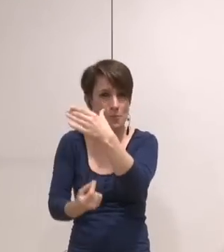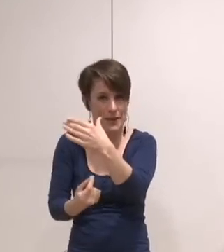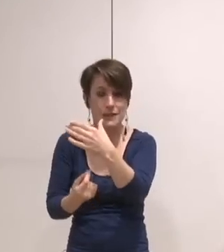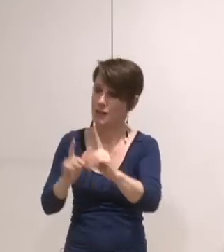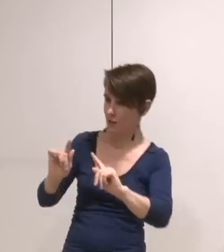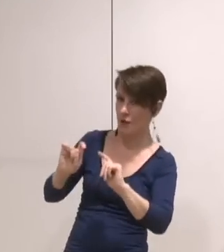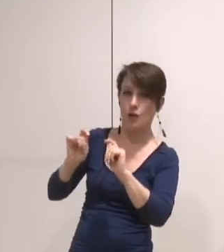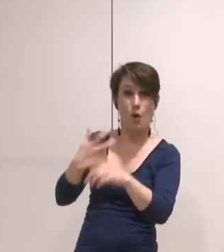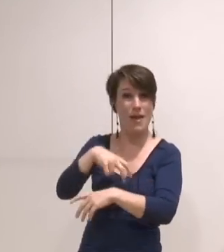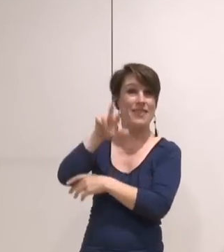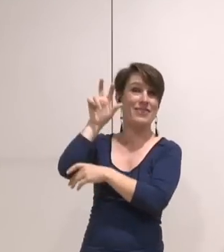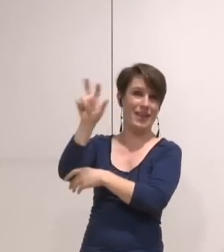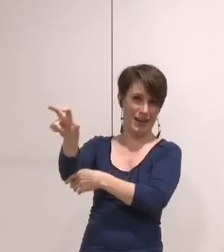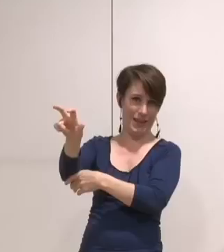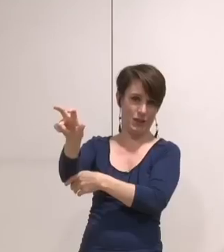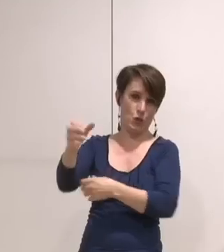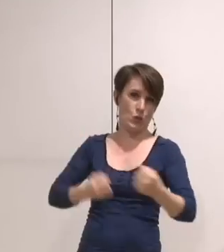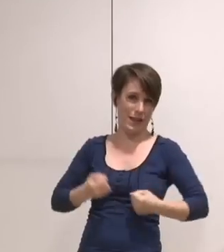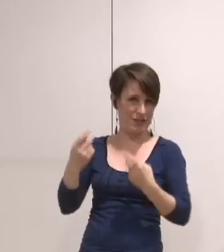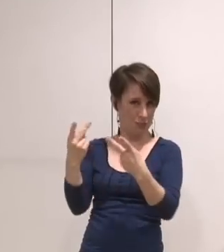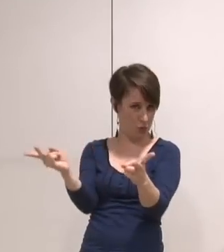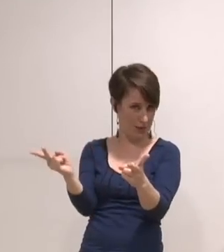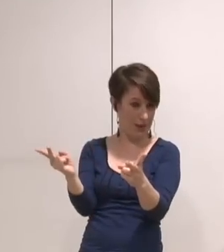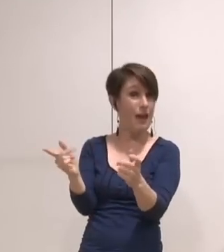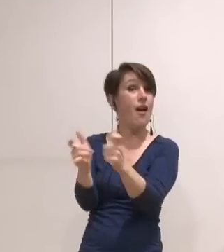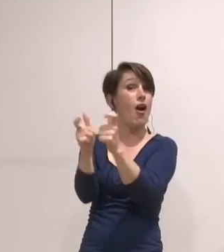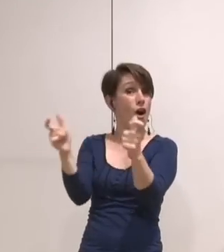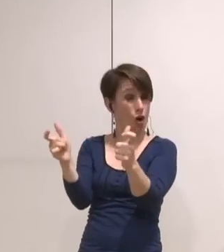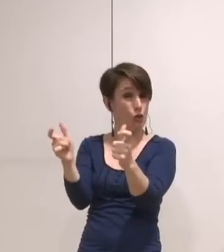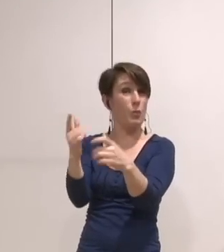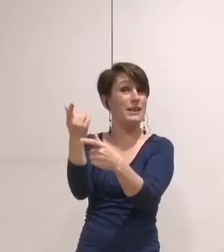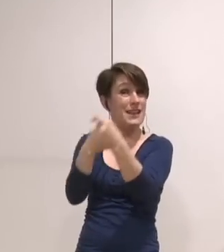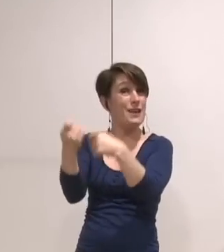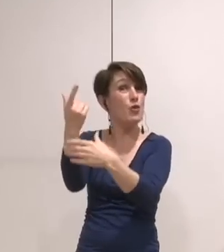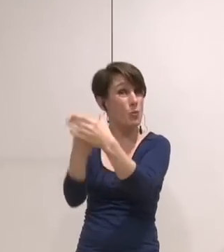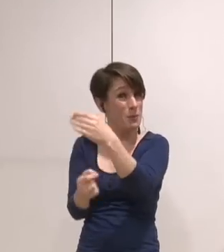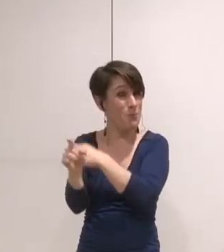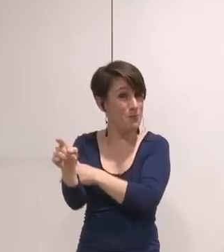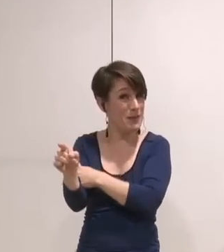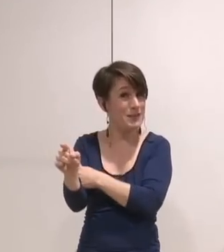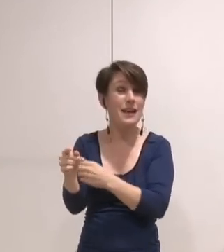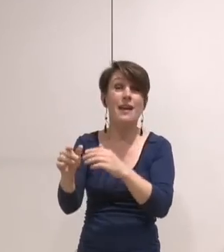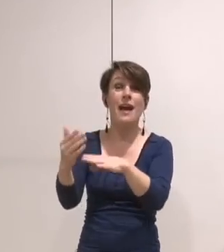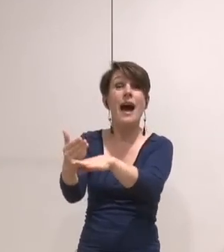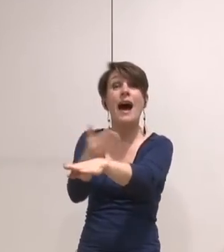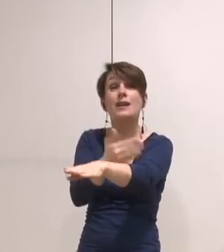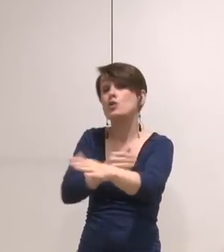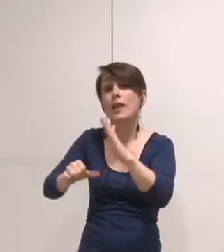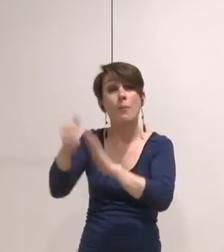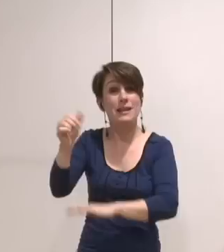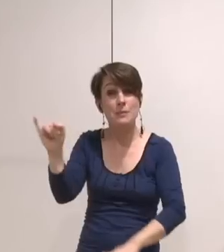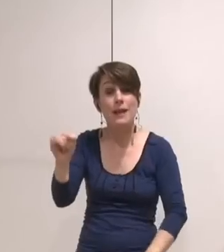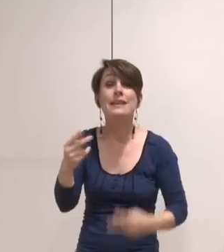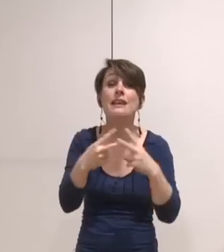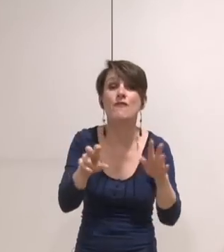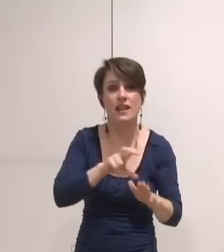délégation de service public société d'économie mixte dont la ville est l'actionnaire majoritaire